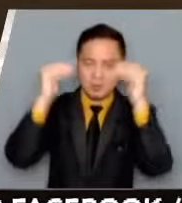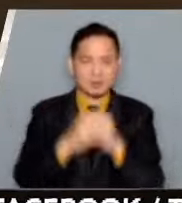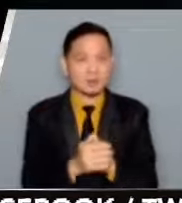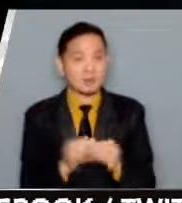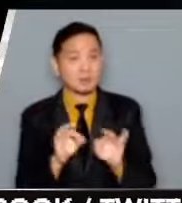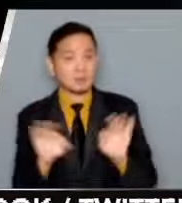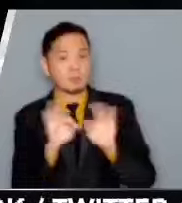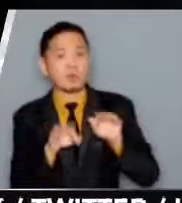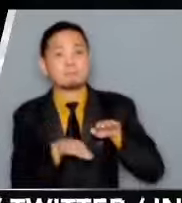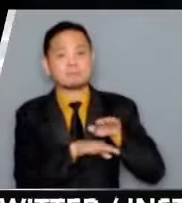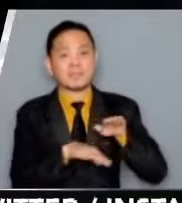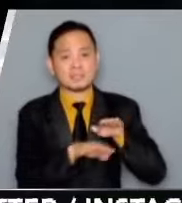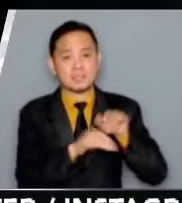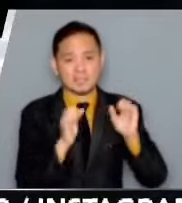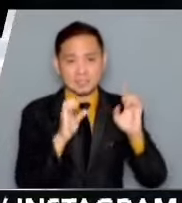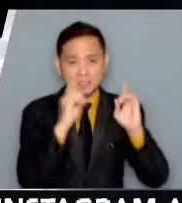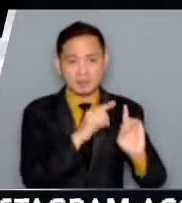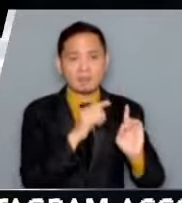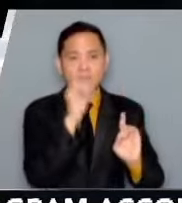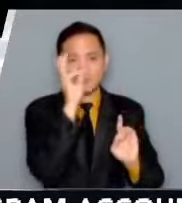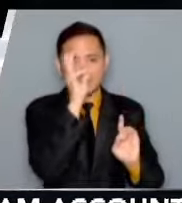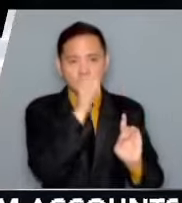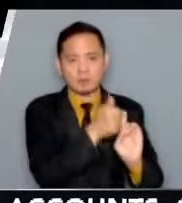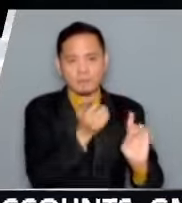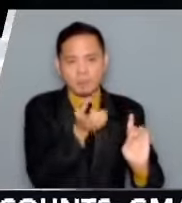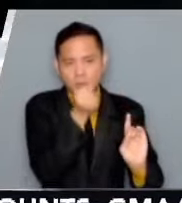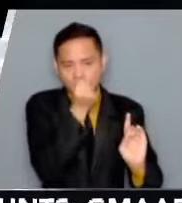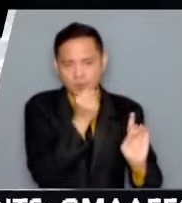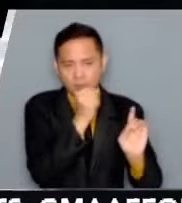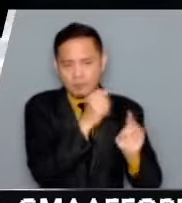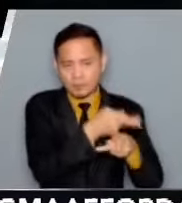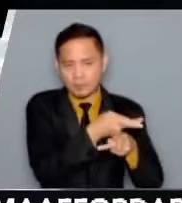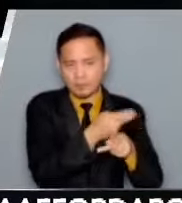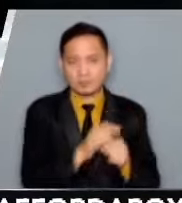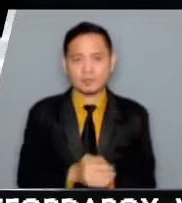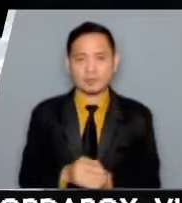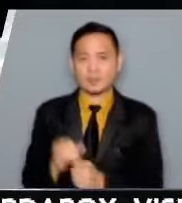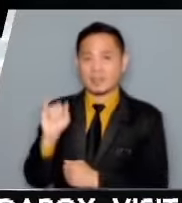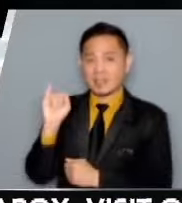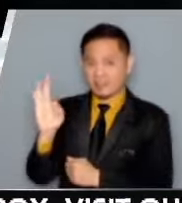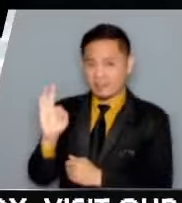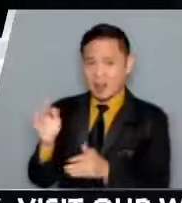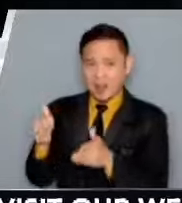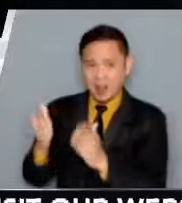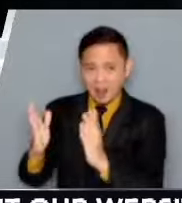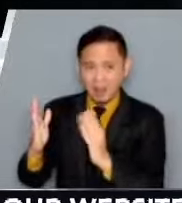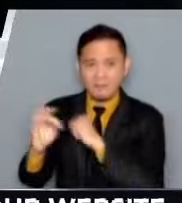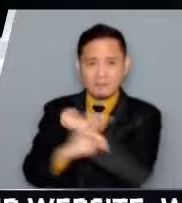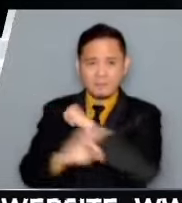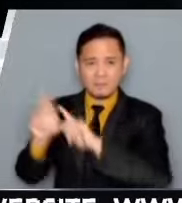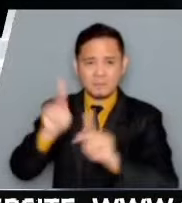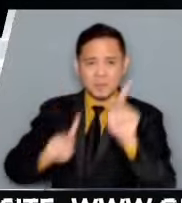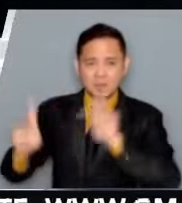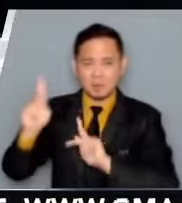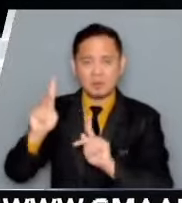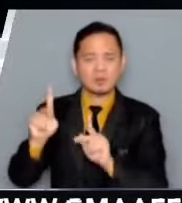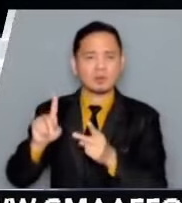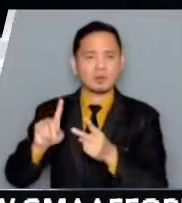Filipinos if we allow for foreign citizens to control Uh own and